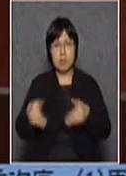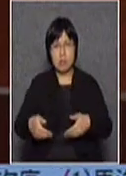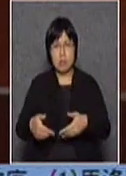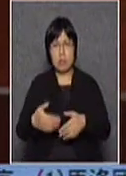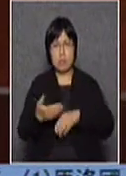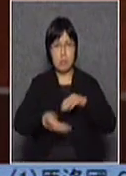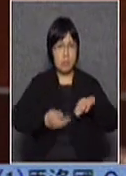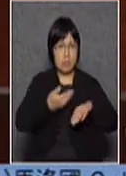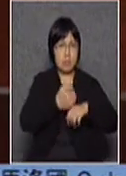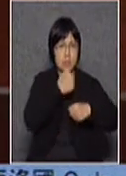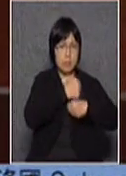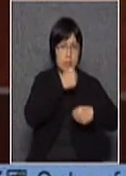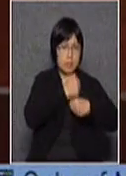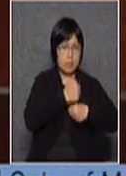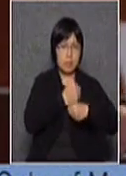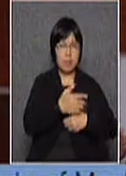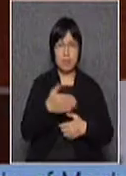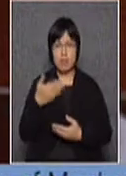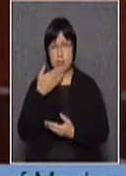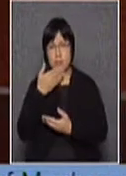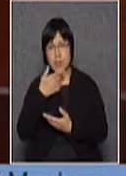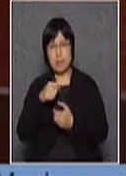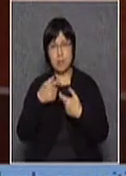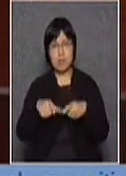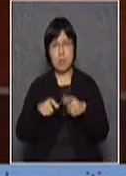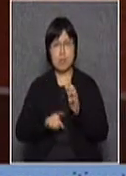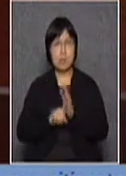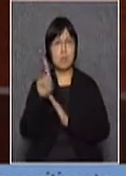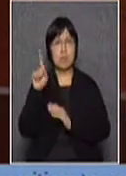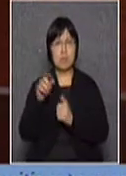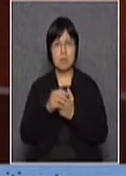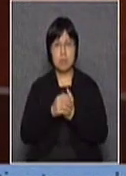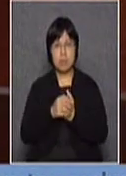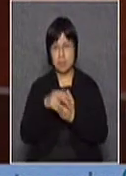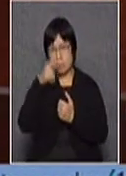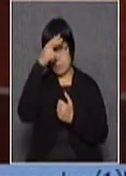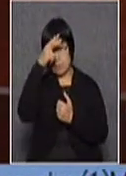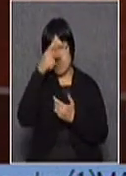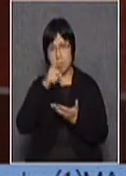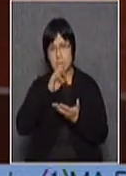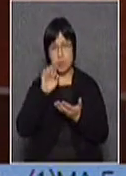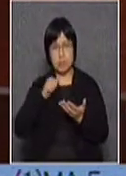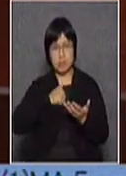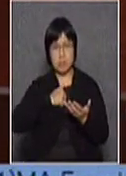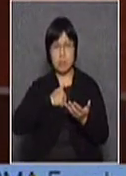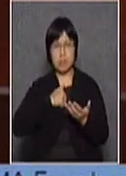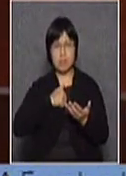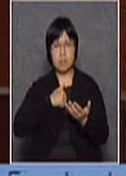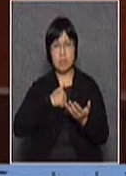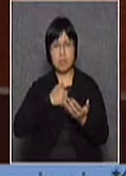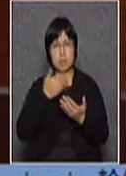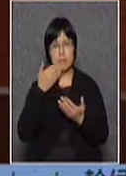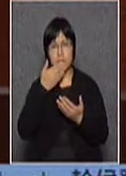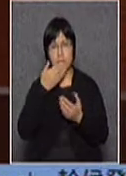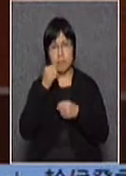勞工市場呢？青少年的失業率也偏高，當局 有沒有足夠的青少年